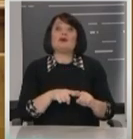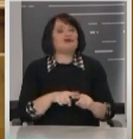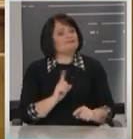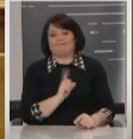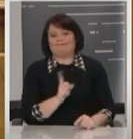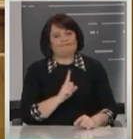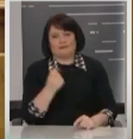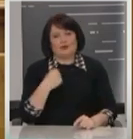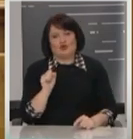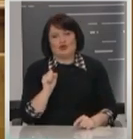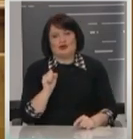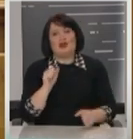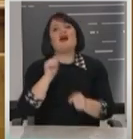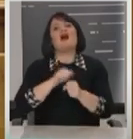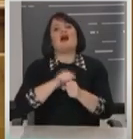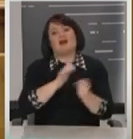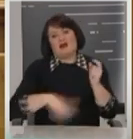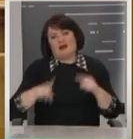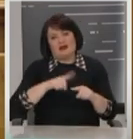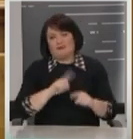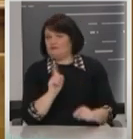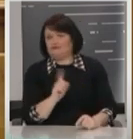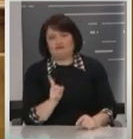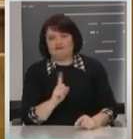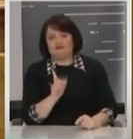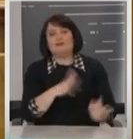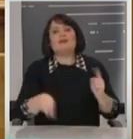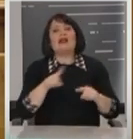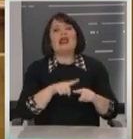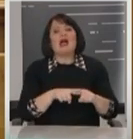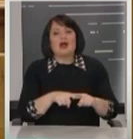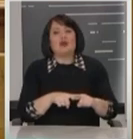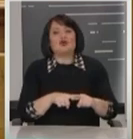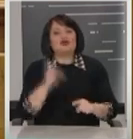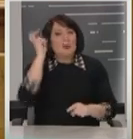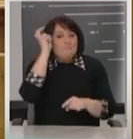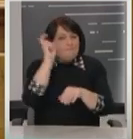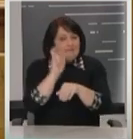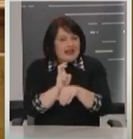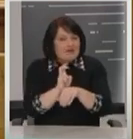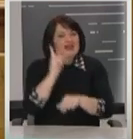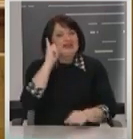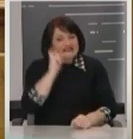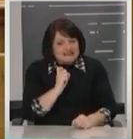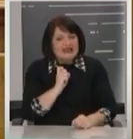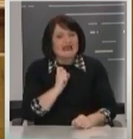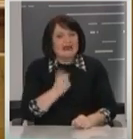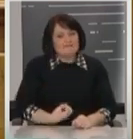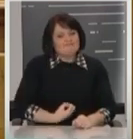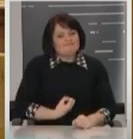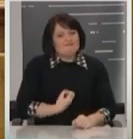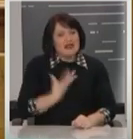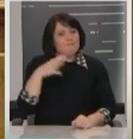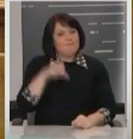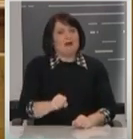λοιπόν, κύριε και κύριοι συνάδελφοι, δεν είναι χαζός ο ελληνικός λαός. Ο ελληνικός λαός έχει και μνήμη και γνώση και διέστηση.